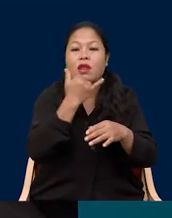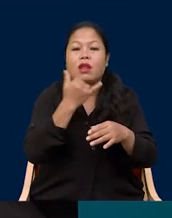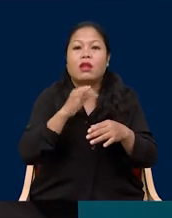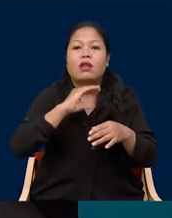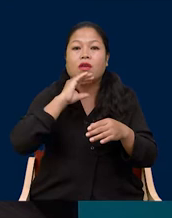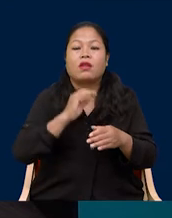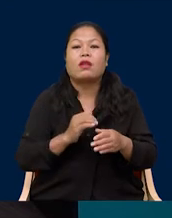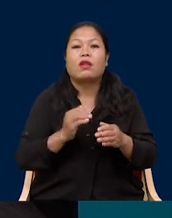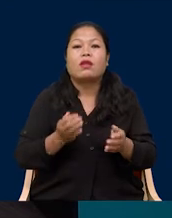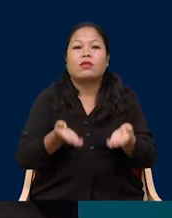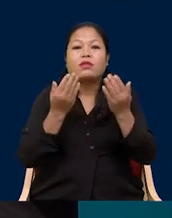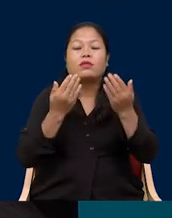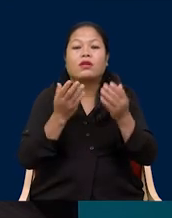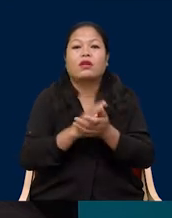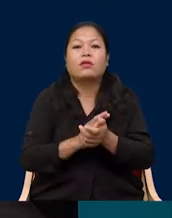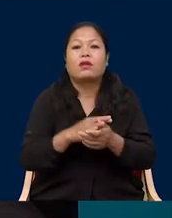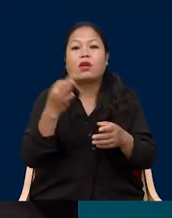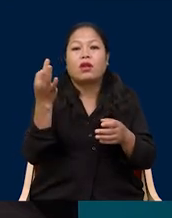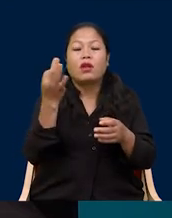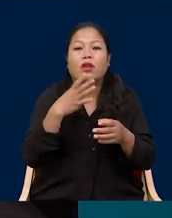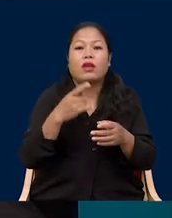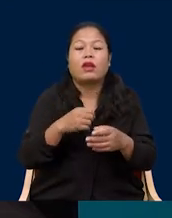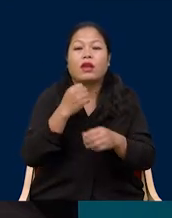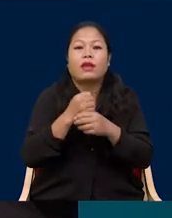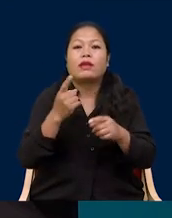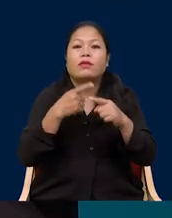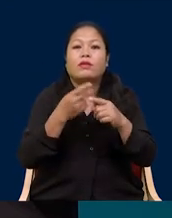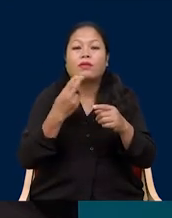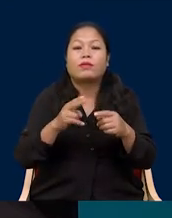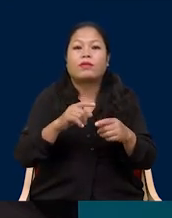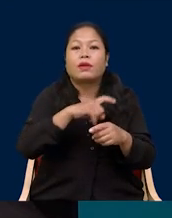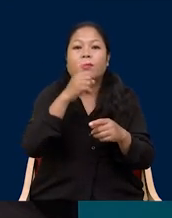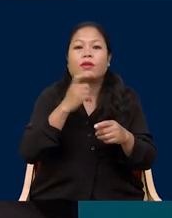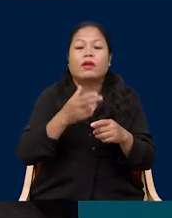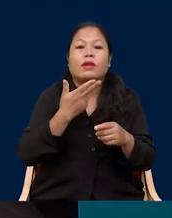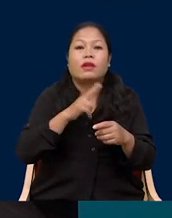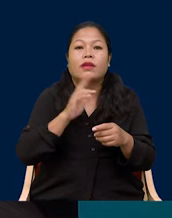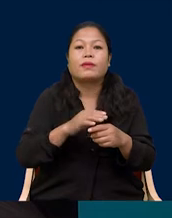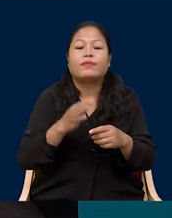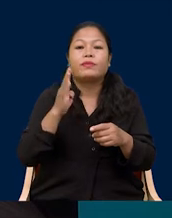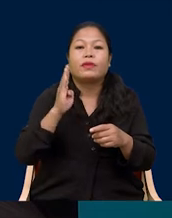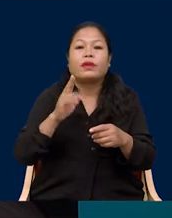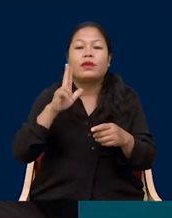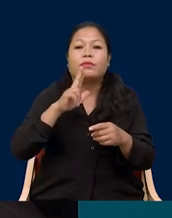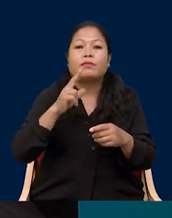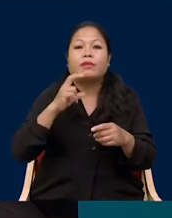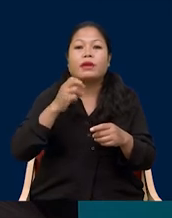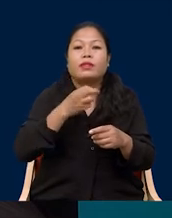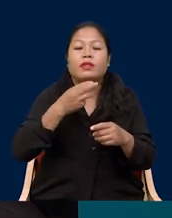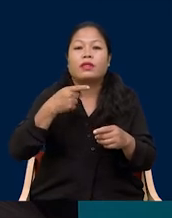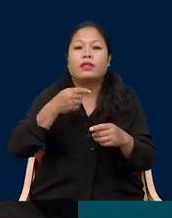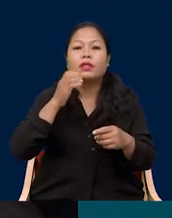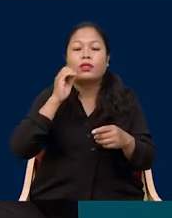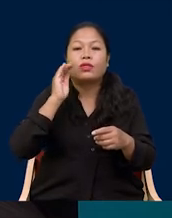रूपमा लैङ्गिक र युवा सशक्तिकरणलाई नवीनतामा जोड दिएको छ। मैले प्रश्न राख्न चाहेँ बिन्दुजीलाई,